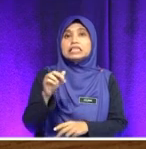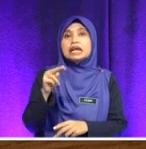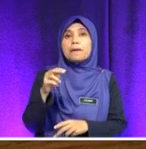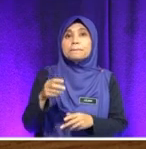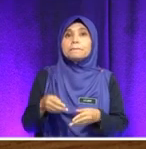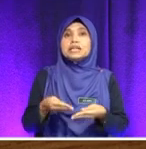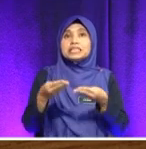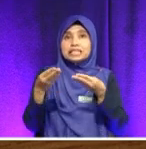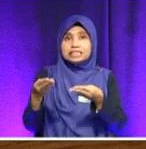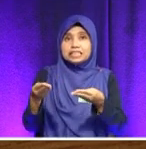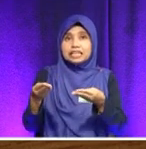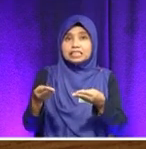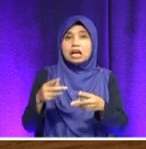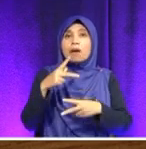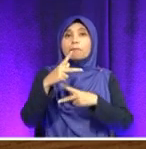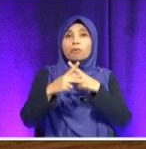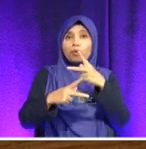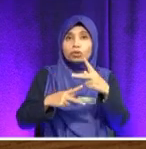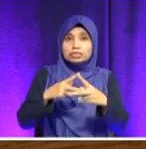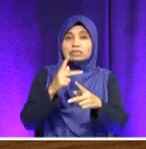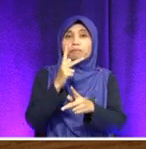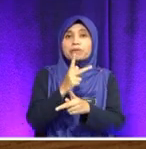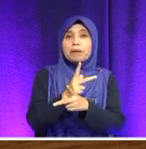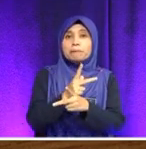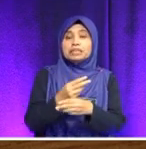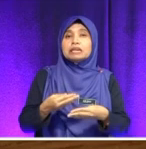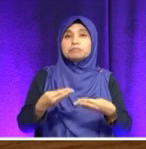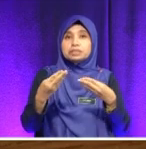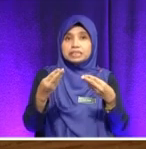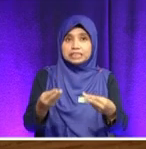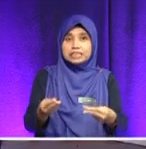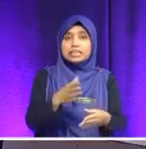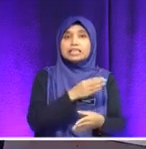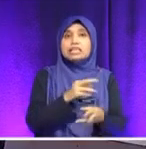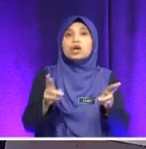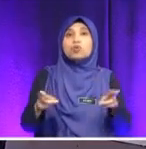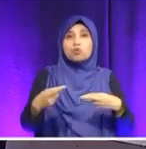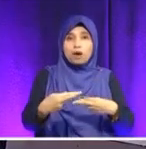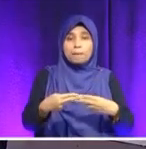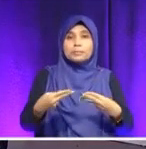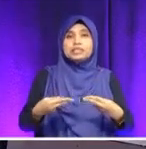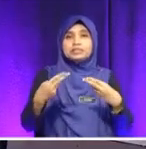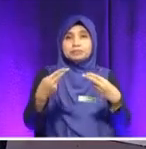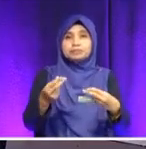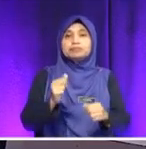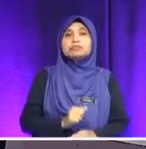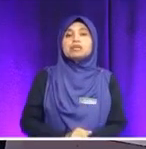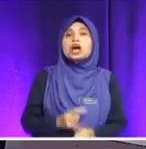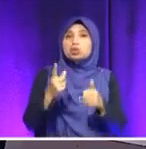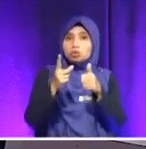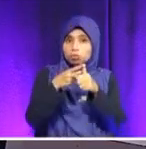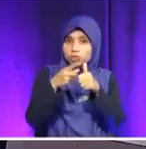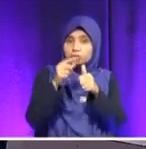atur peranggu meja, proses perkhidmatan penyajian dan susun atur ruang penyajian. Okey, kita tengok yang